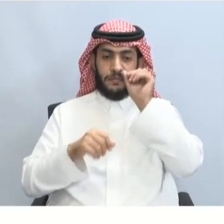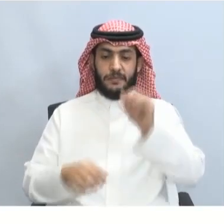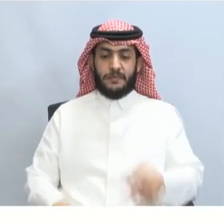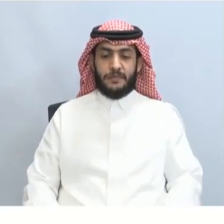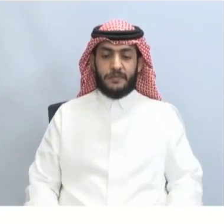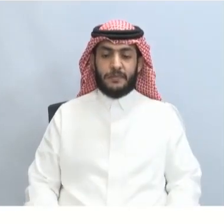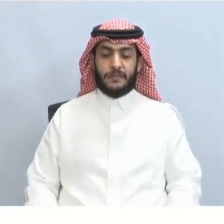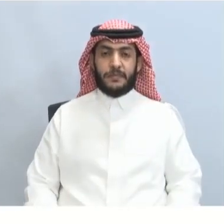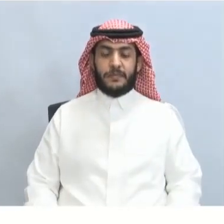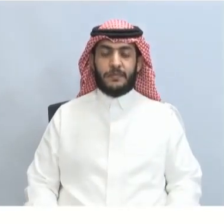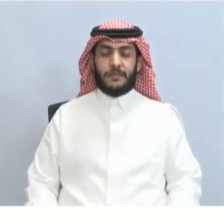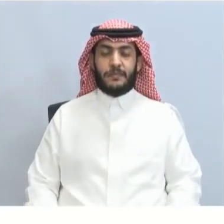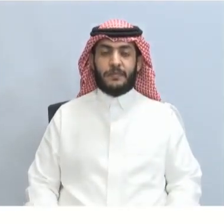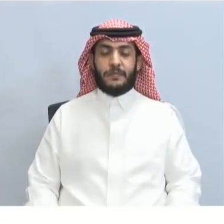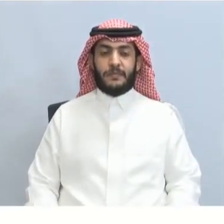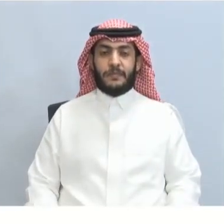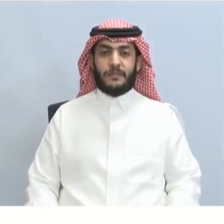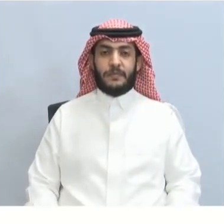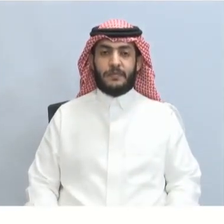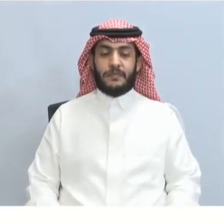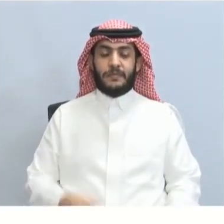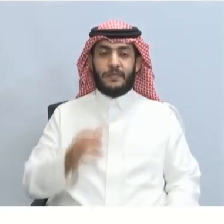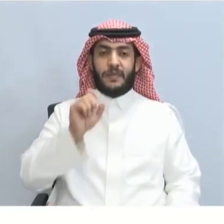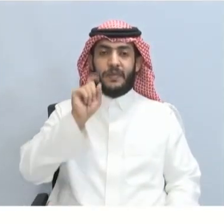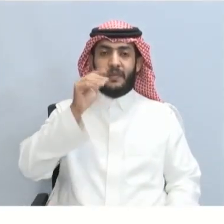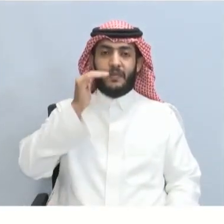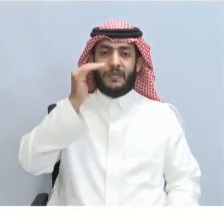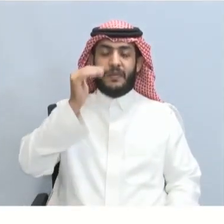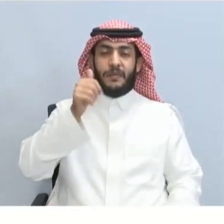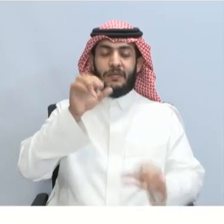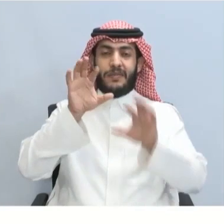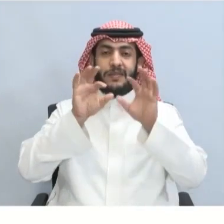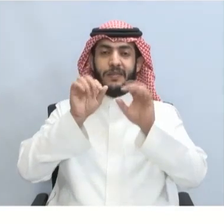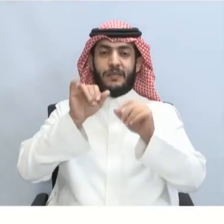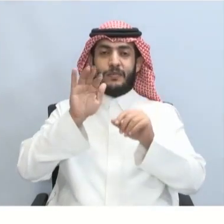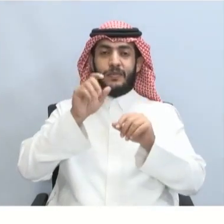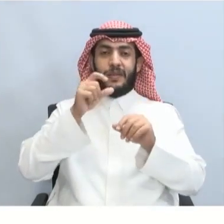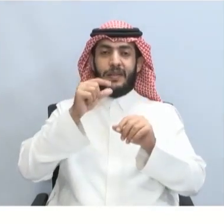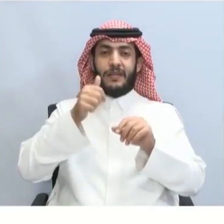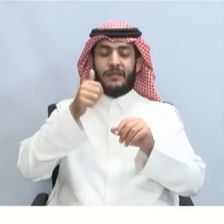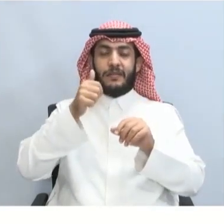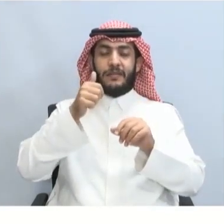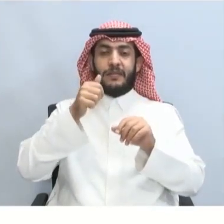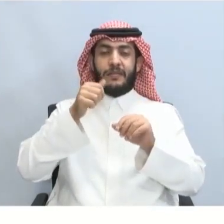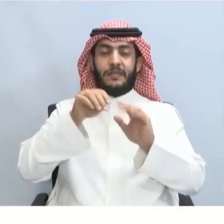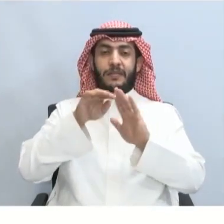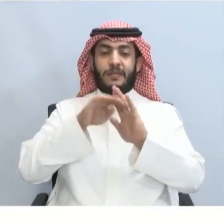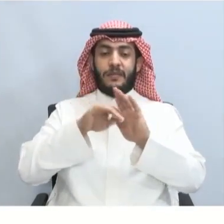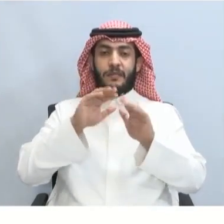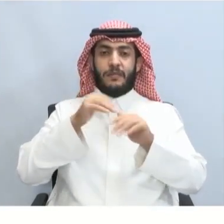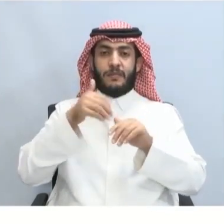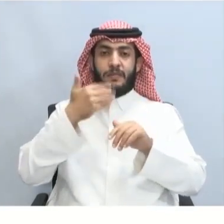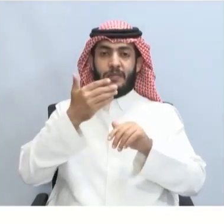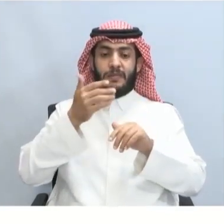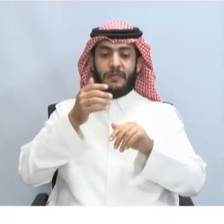بودي اولا عندنا اش تي ام ال في الاعلى تحدد ان هذا المستند هو مستند اش تي ام ال ثم عندنا